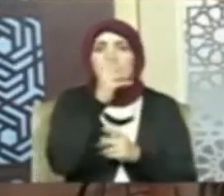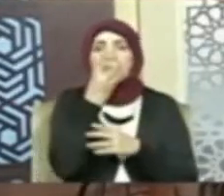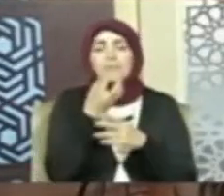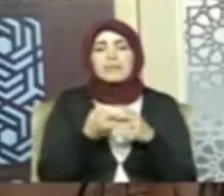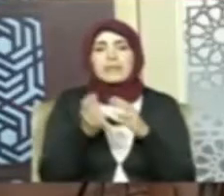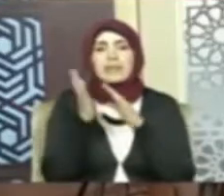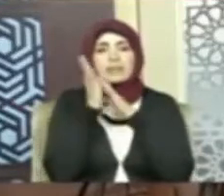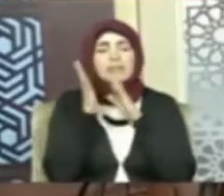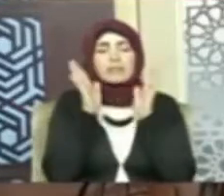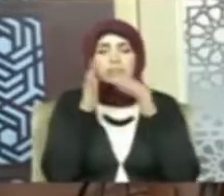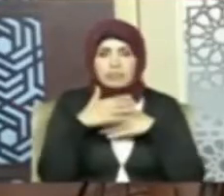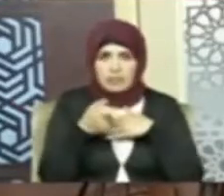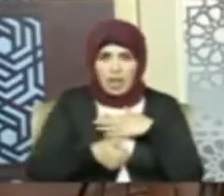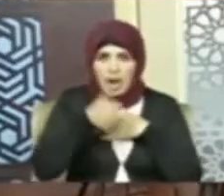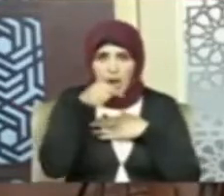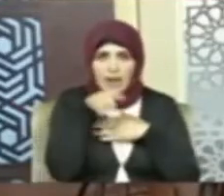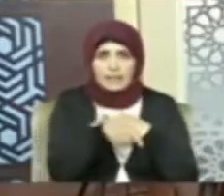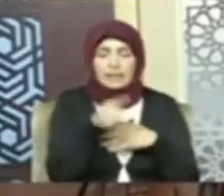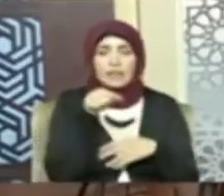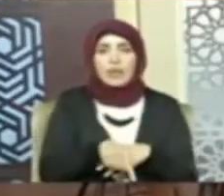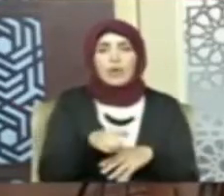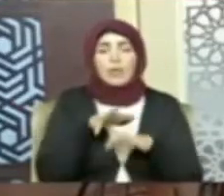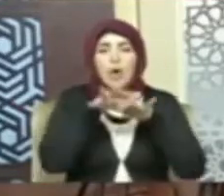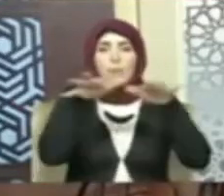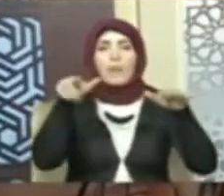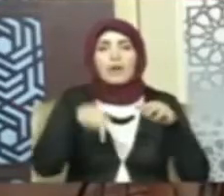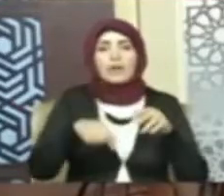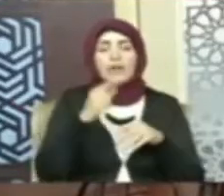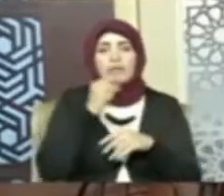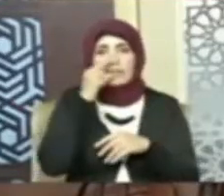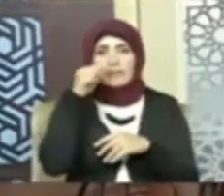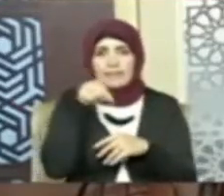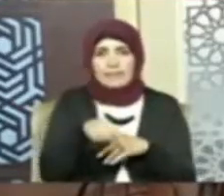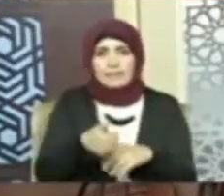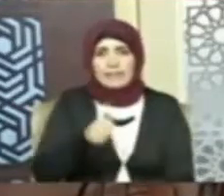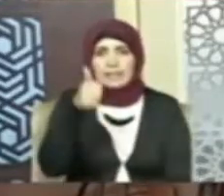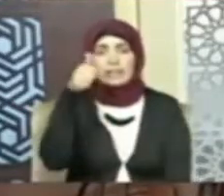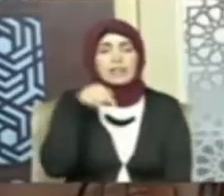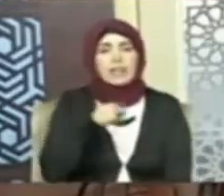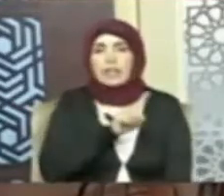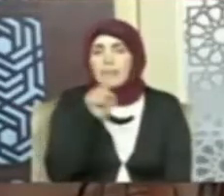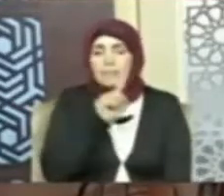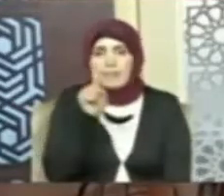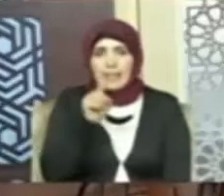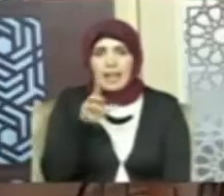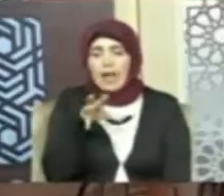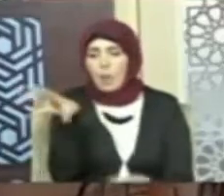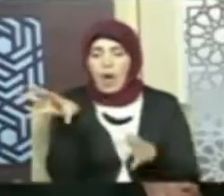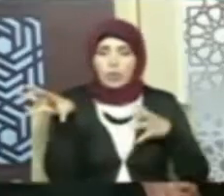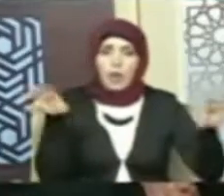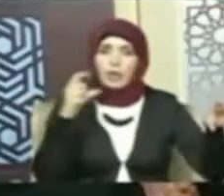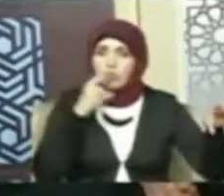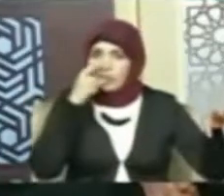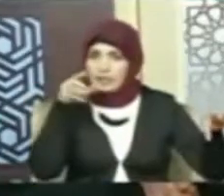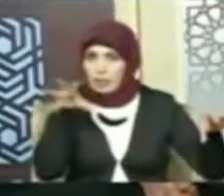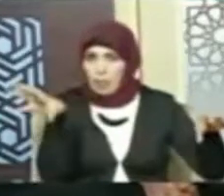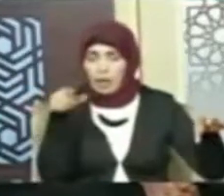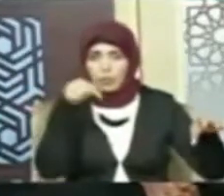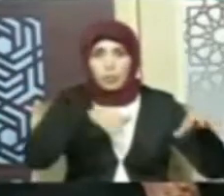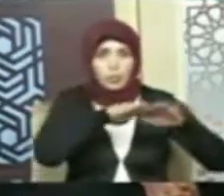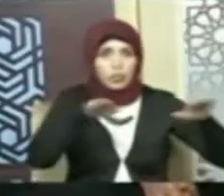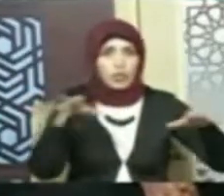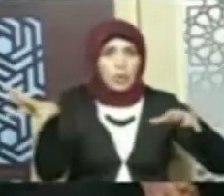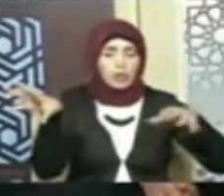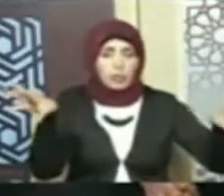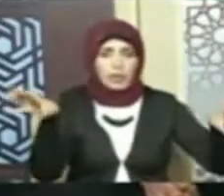صناعة الموت، هو عمارة الدنيا بالدين لا الانفصام بين الدنيا والدين.